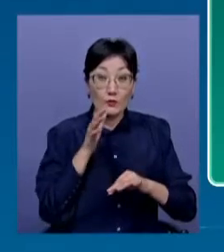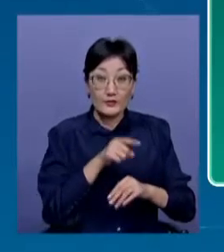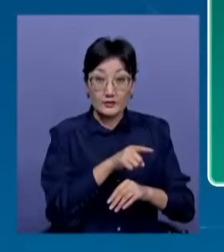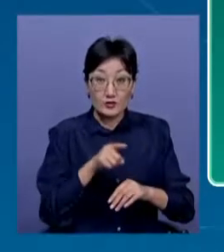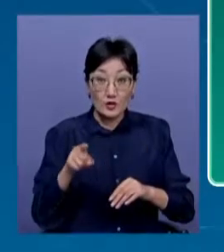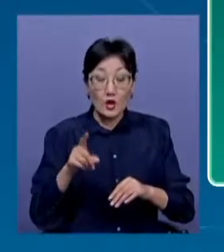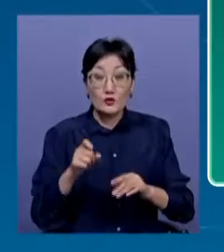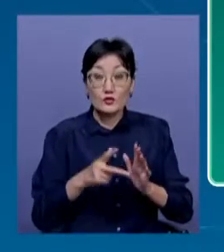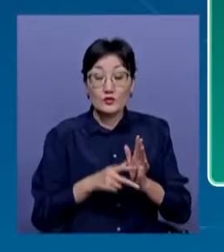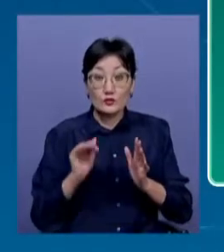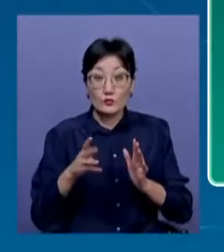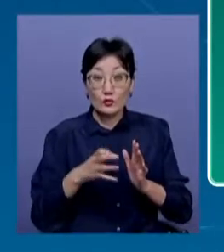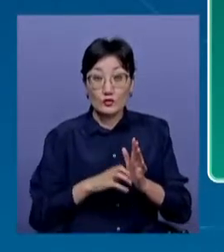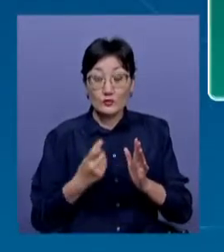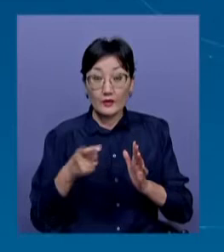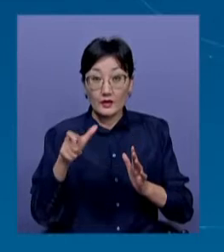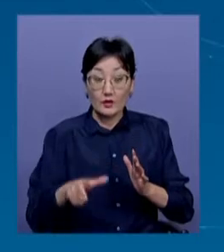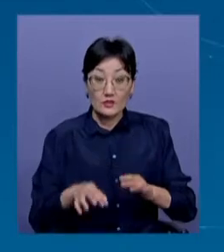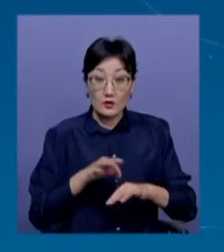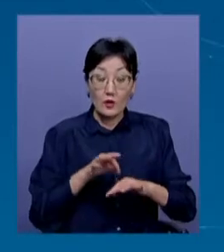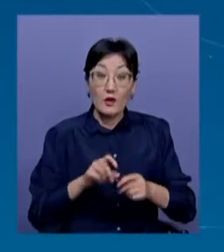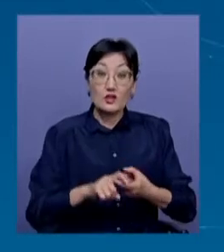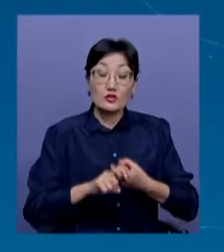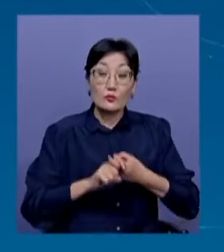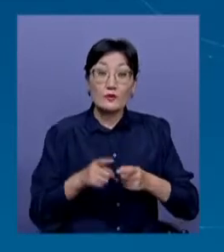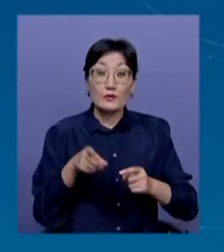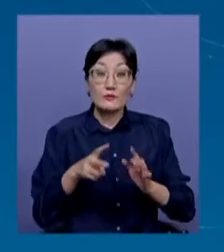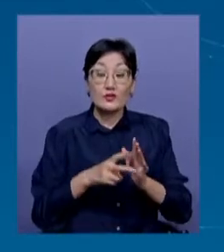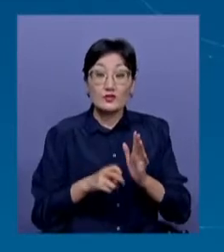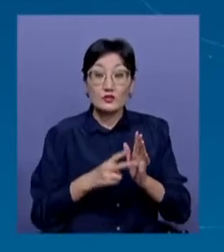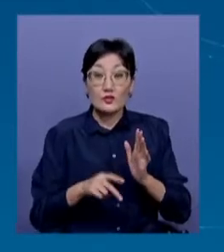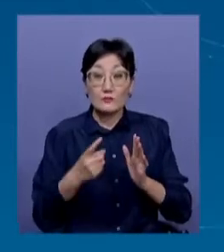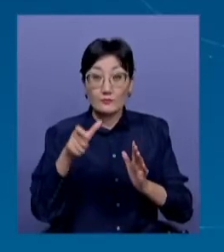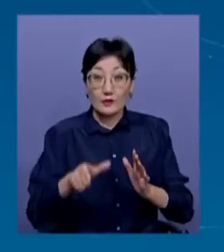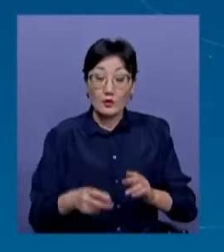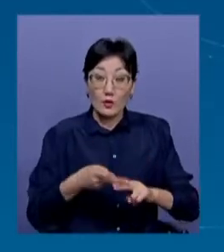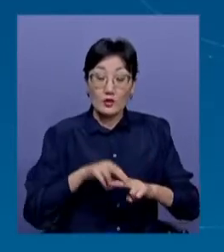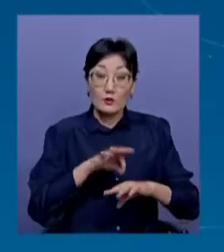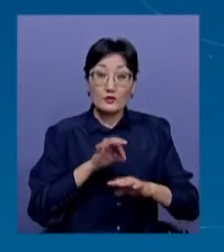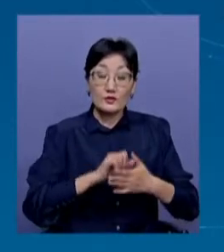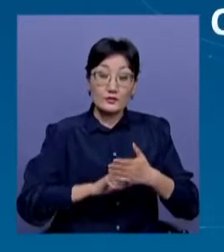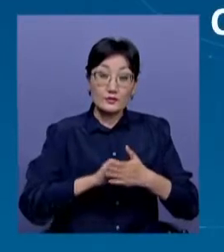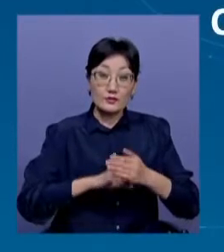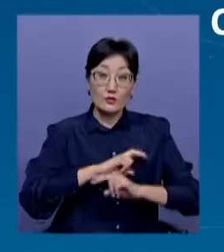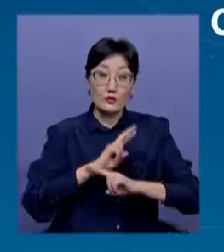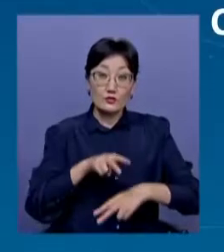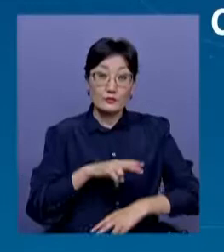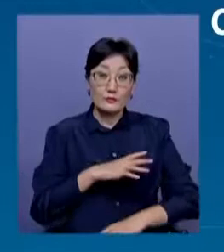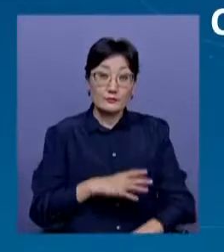басталғалы елде 108901 науқас инфекция жұқтырып, 1771 адам індеттің құрбаны болды.